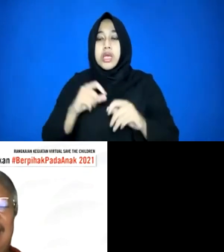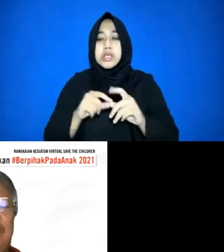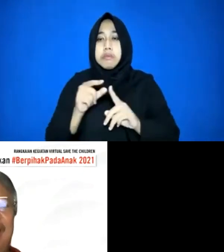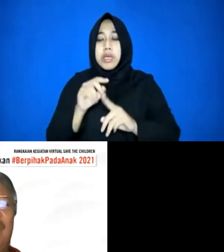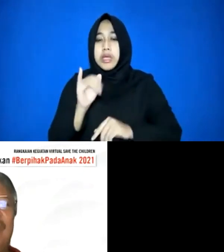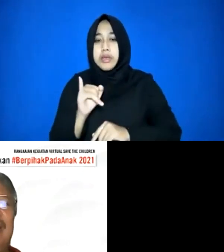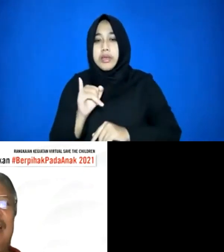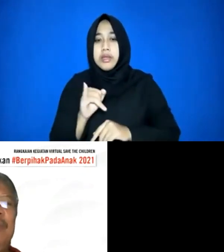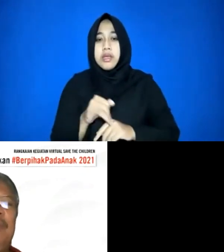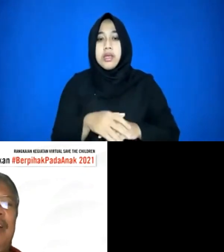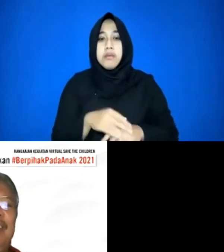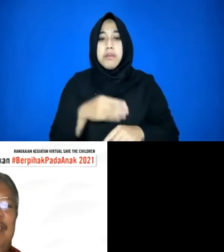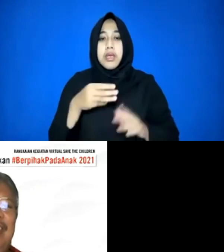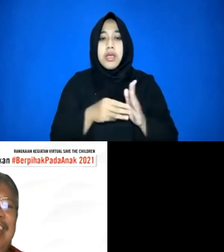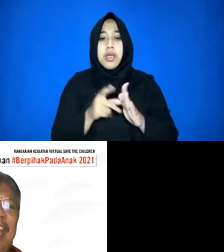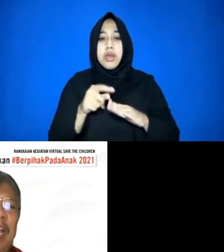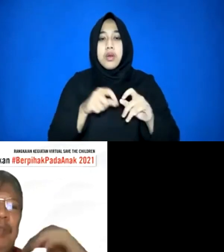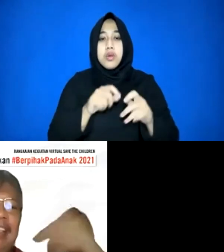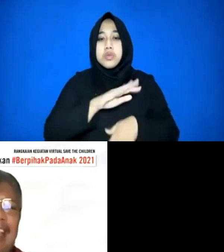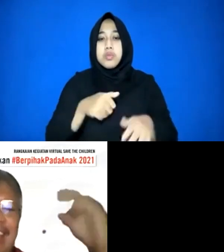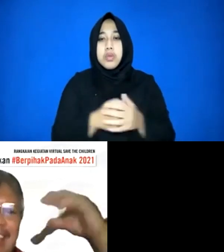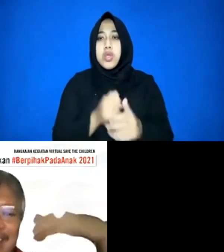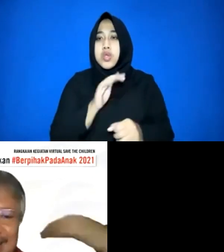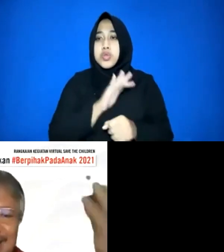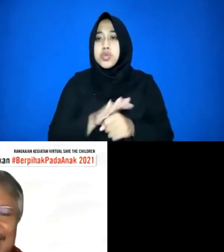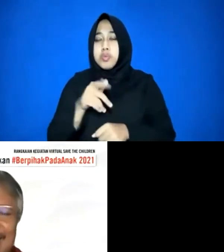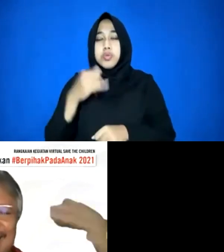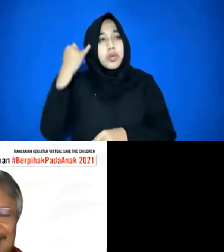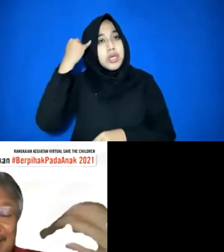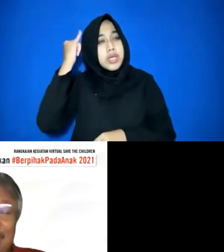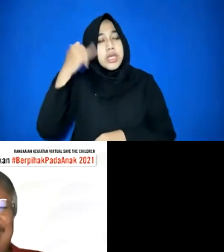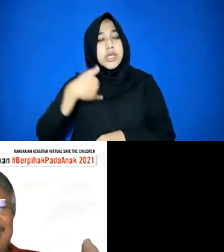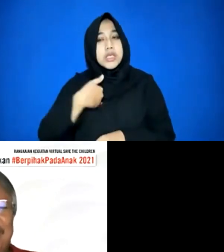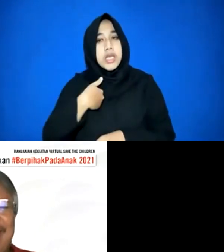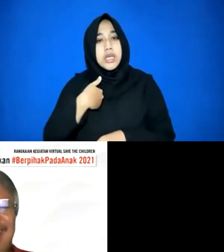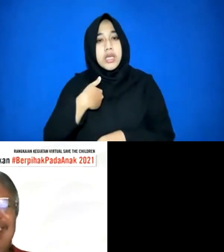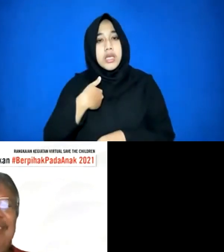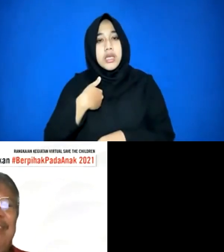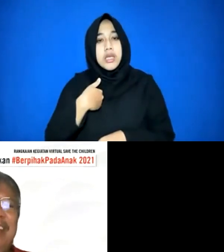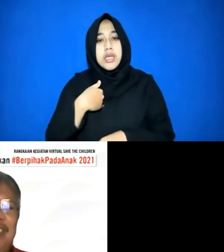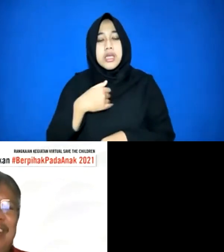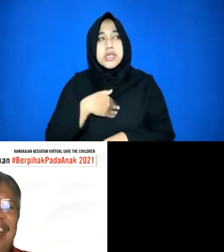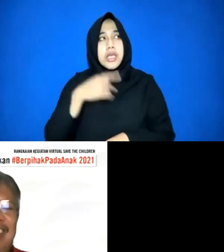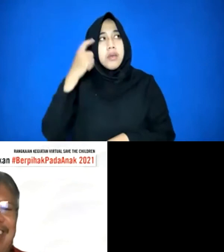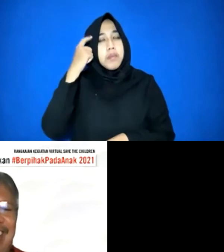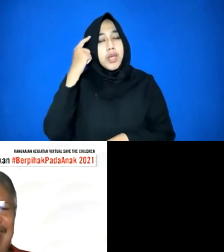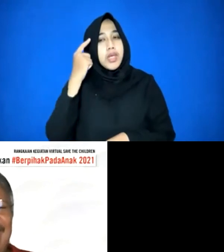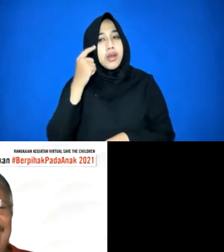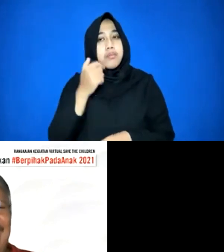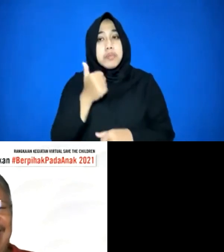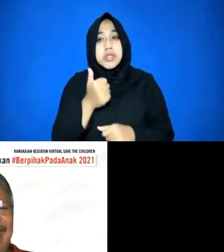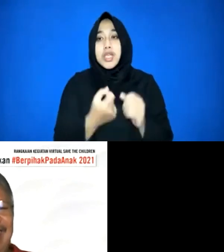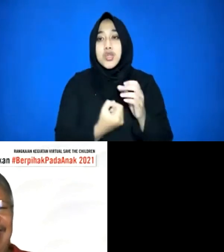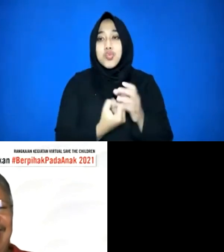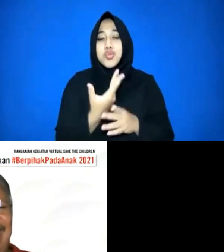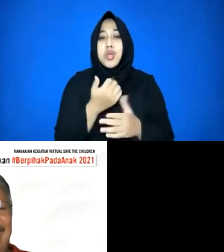yang mengendorse tentang semua program itu. Itu aja sih ide saya yang keluar dan saya pikir ini menarik. Oke, ya menarik sekali